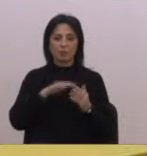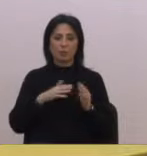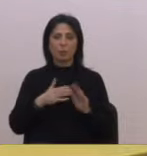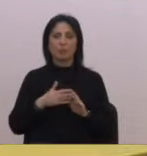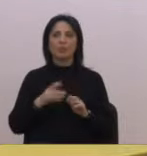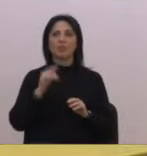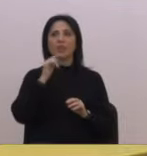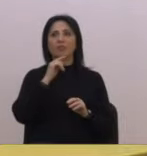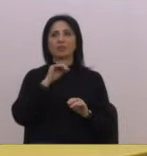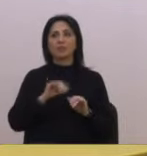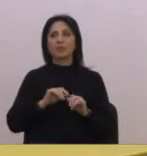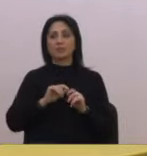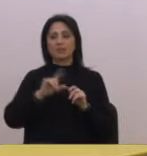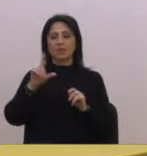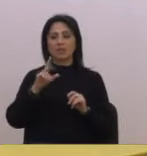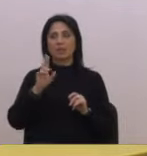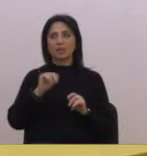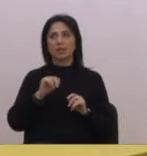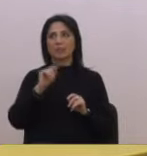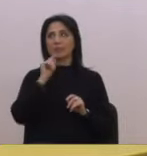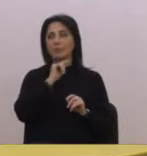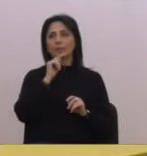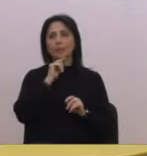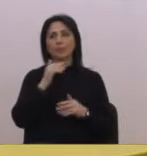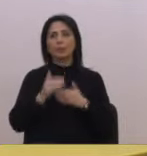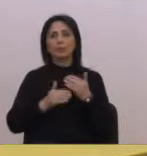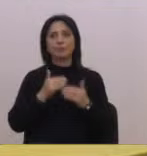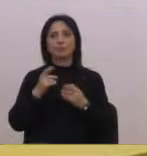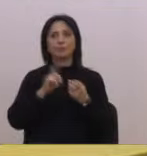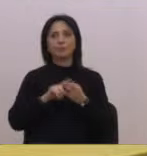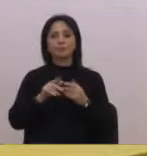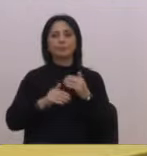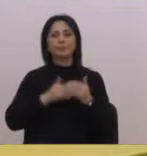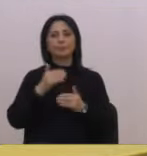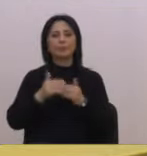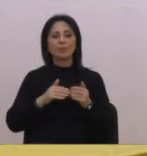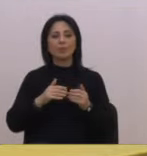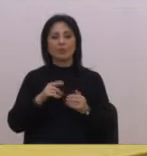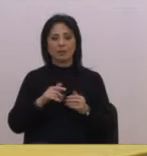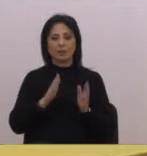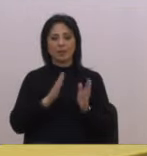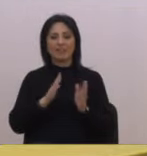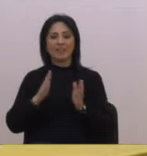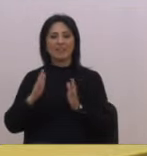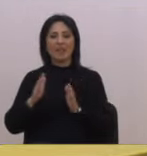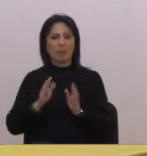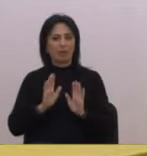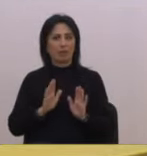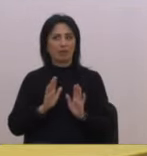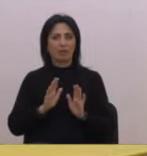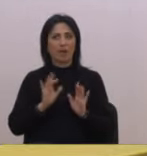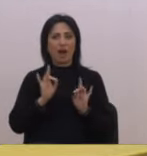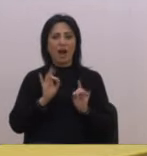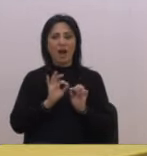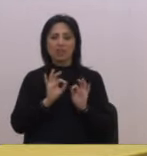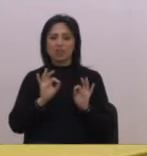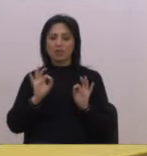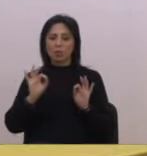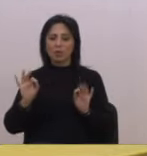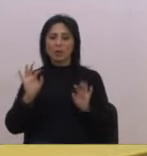მდგომარეობასთან, ეკონომიკურ ზრდასთან და ეკონომიკის წარმატებასთან და ეს წარმატება და პროგრესი, დინამიკა, ცალსახა, ეს გაზომილია